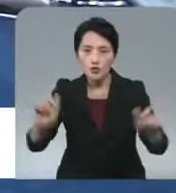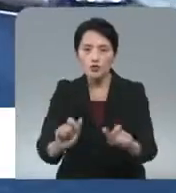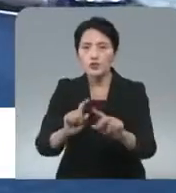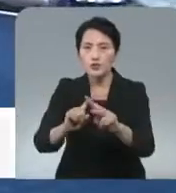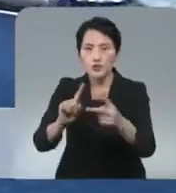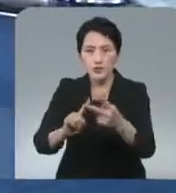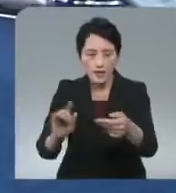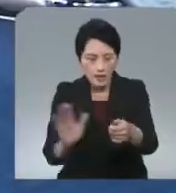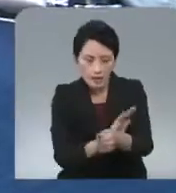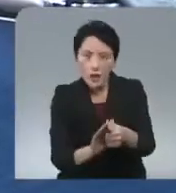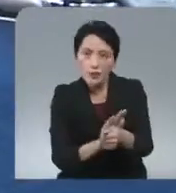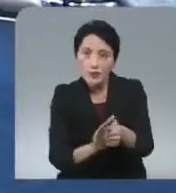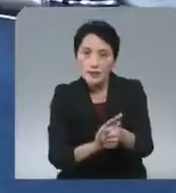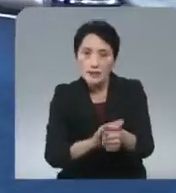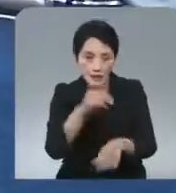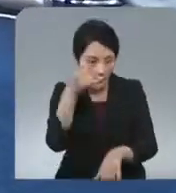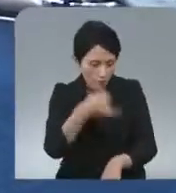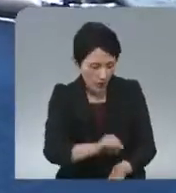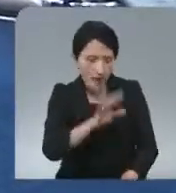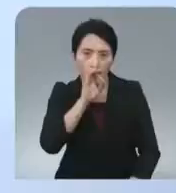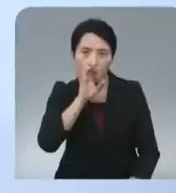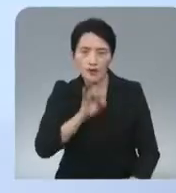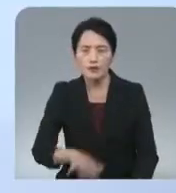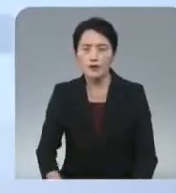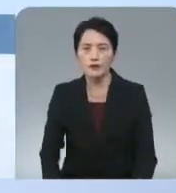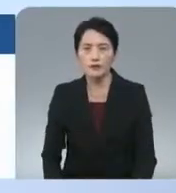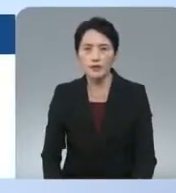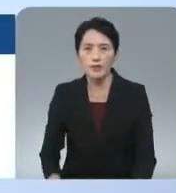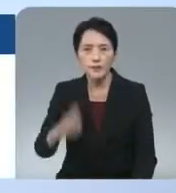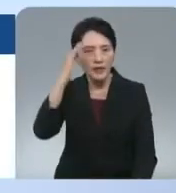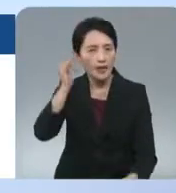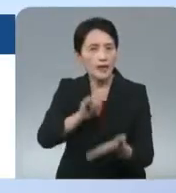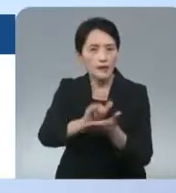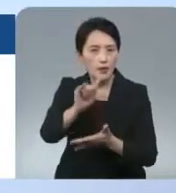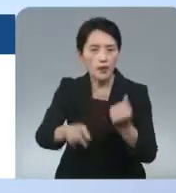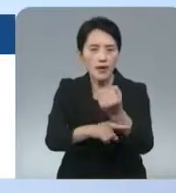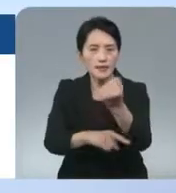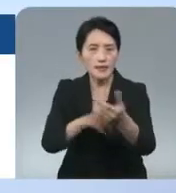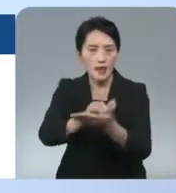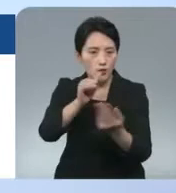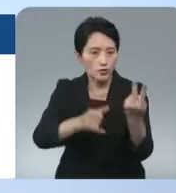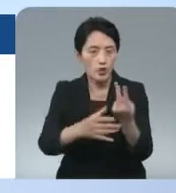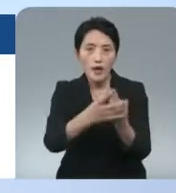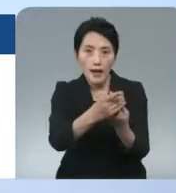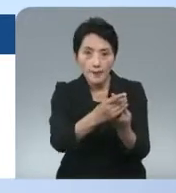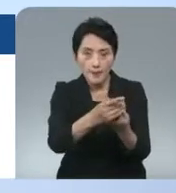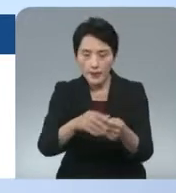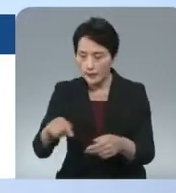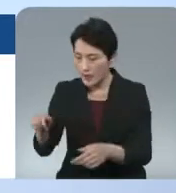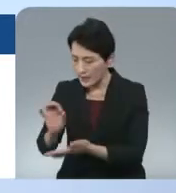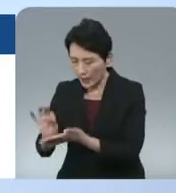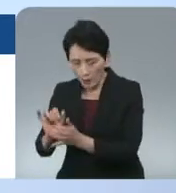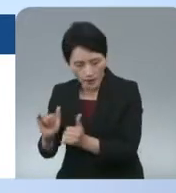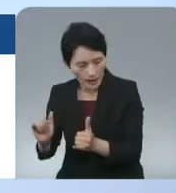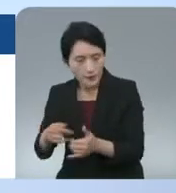持つ空港施設の利用権限を一定水上返納するように求めました